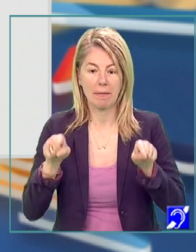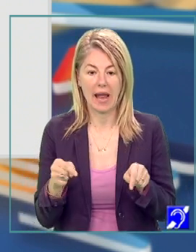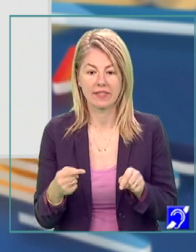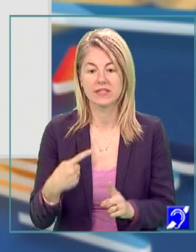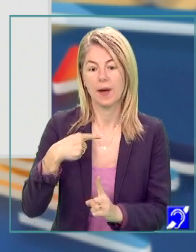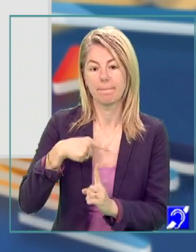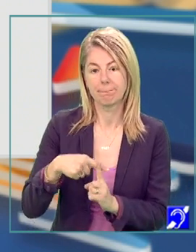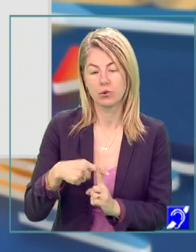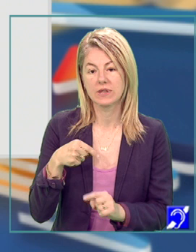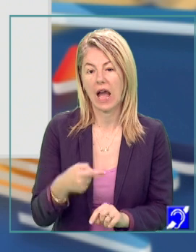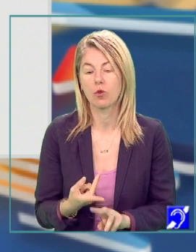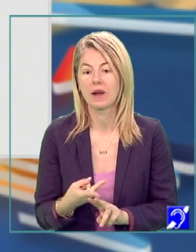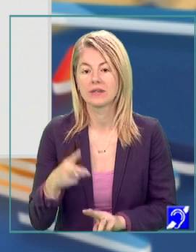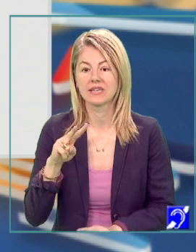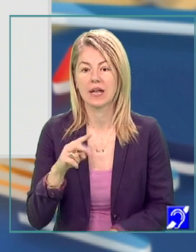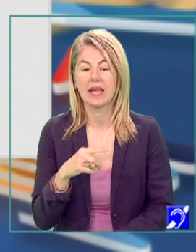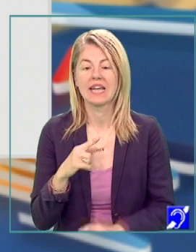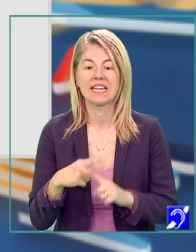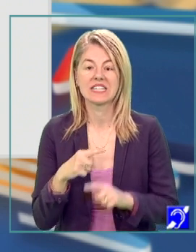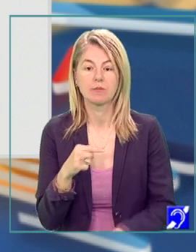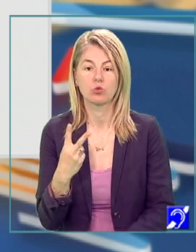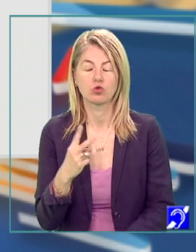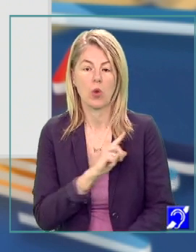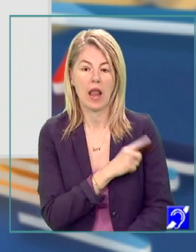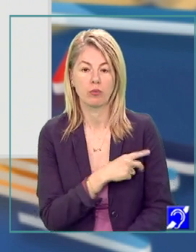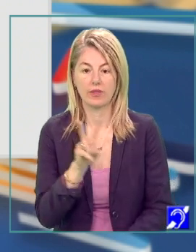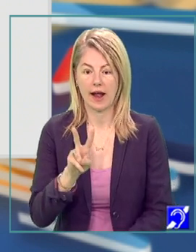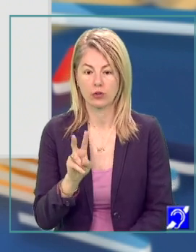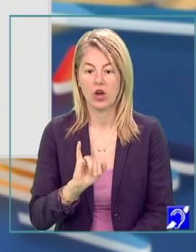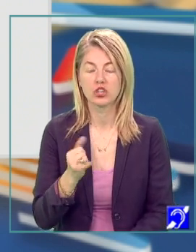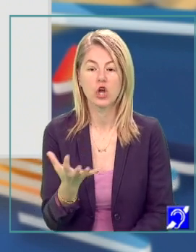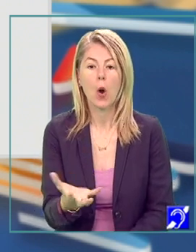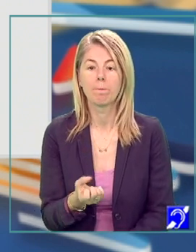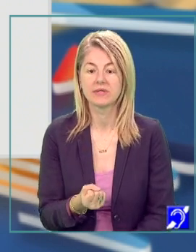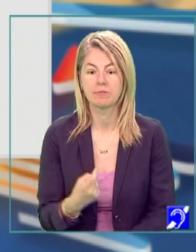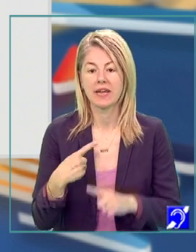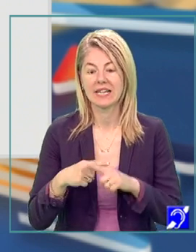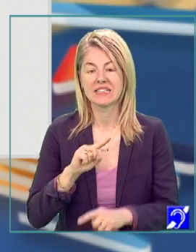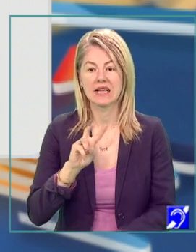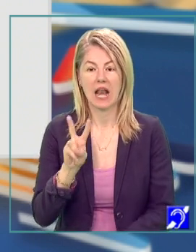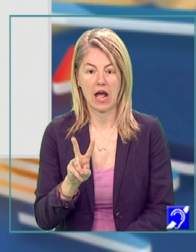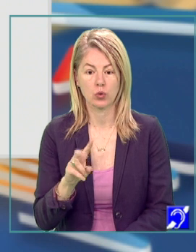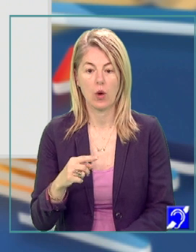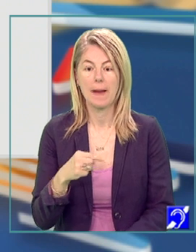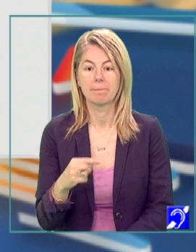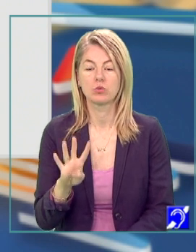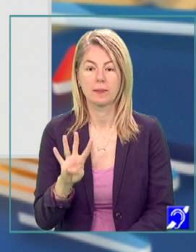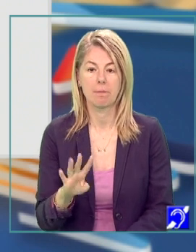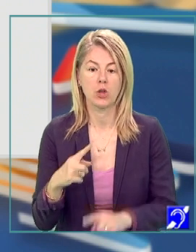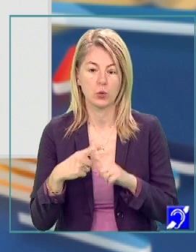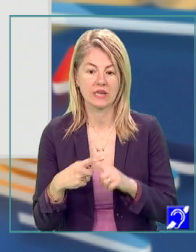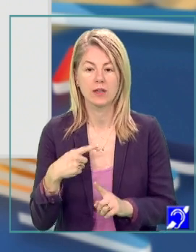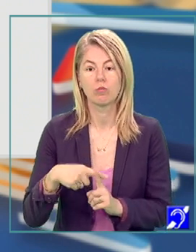plus, acum îl ridicăm pe x minus 2 totul la pătrat și obținem x pătrat minus